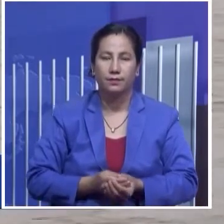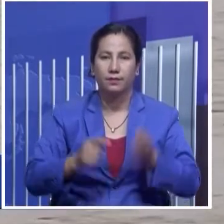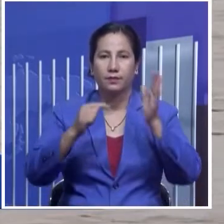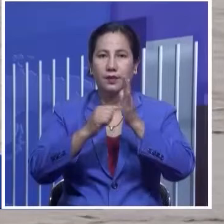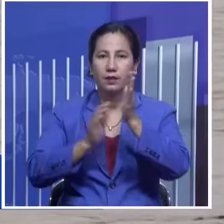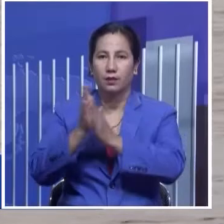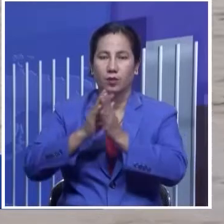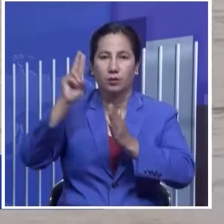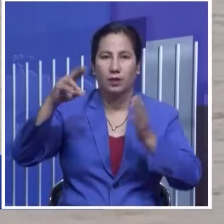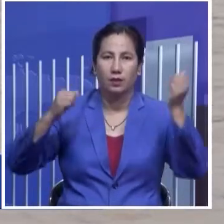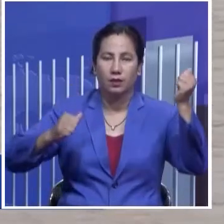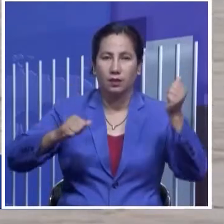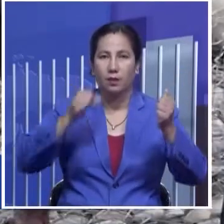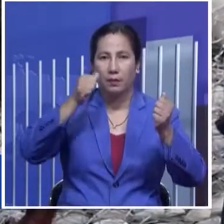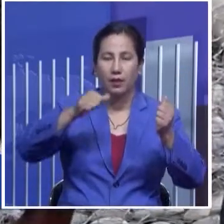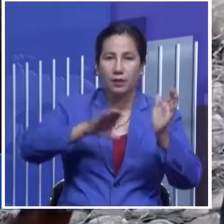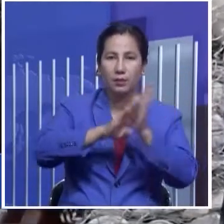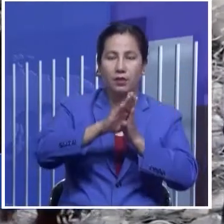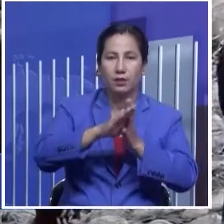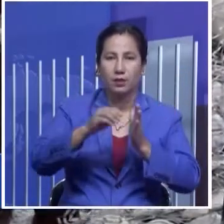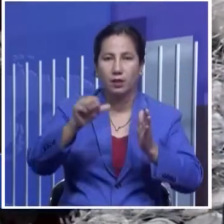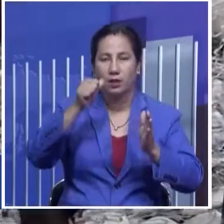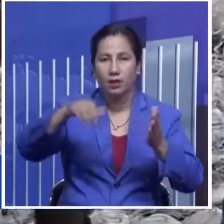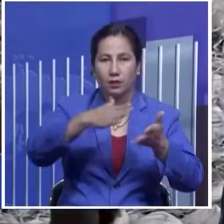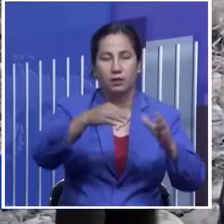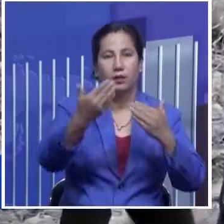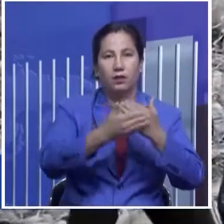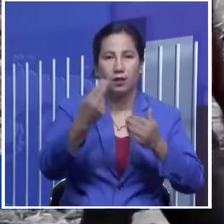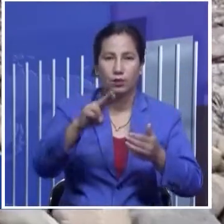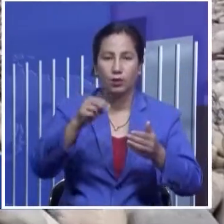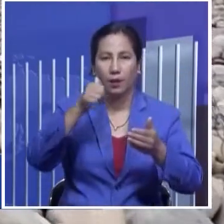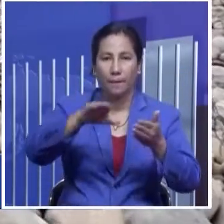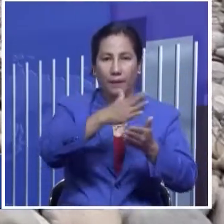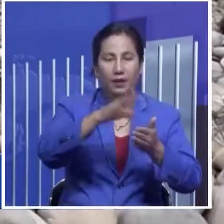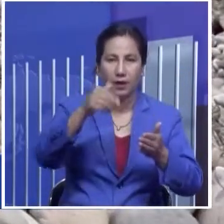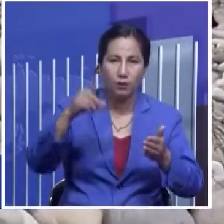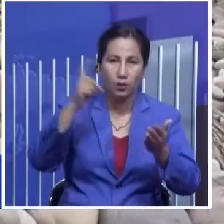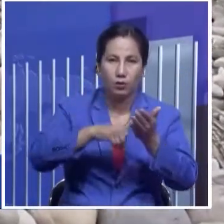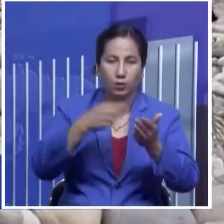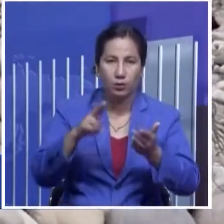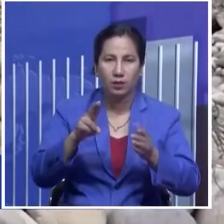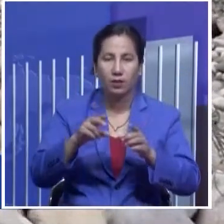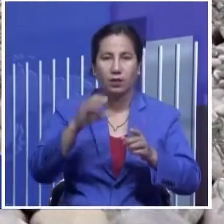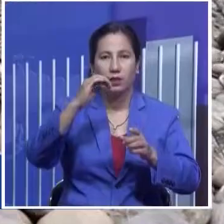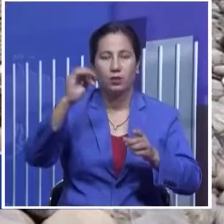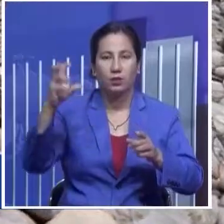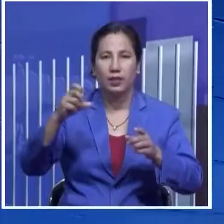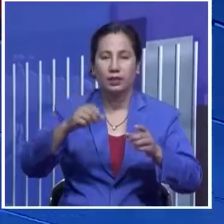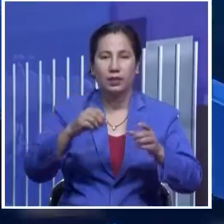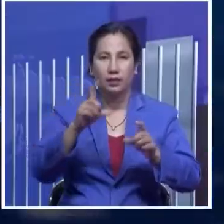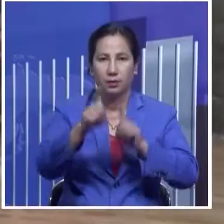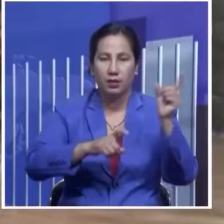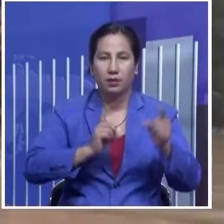कञ्चनपुरको महाकाली नदीमा पानीको बहाव बढेसँगै नदीले तटीय क्षेत्रमा कटान सुरु गर्यो। बाढी आउन सुरु भएसँगै दोधारा चाँदनीवासी